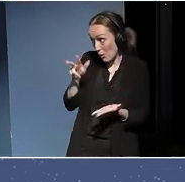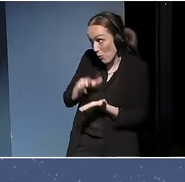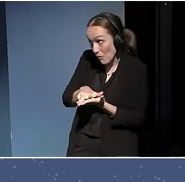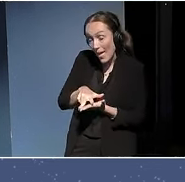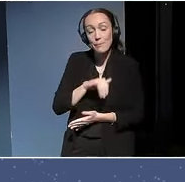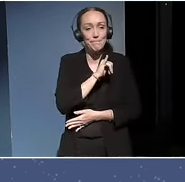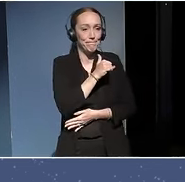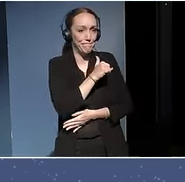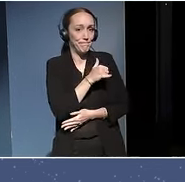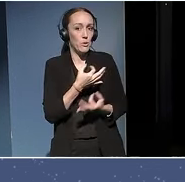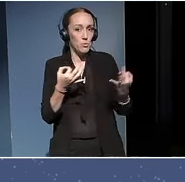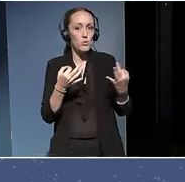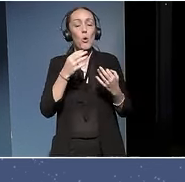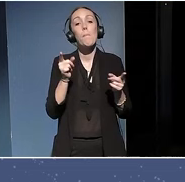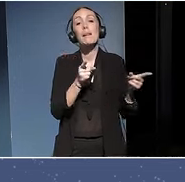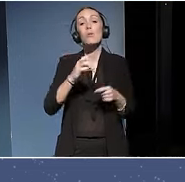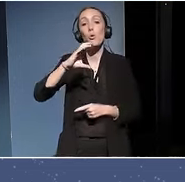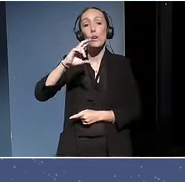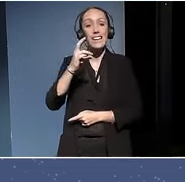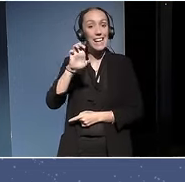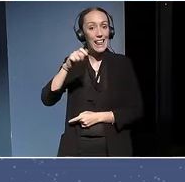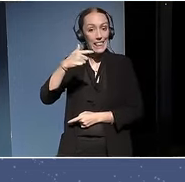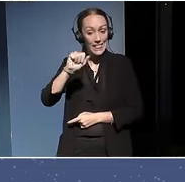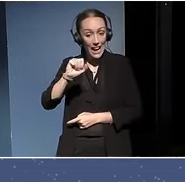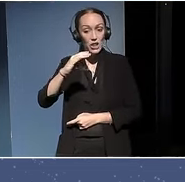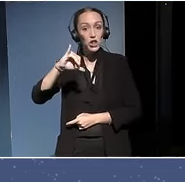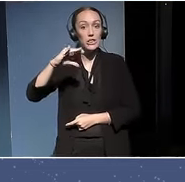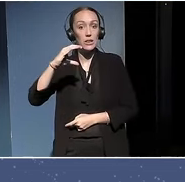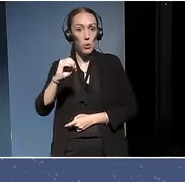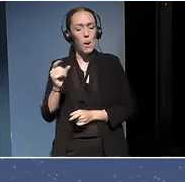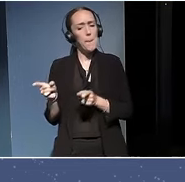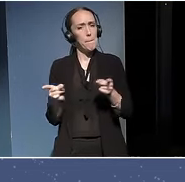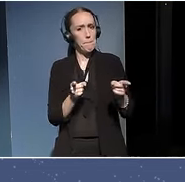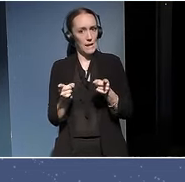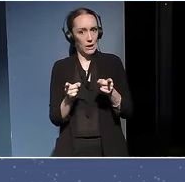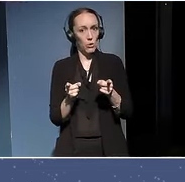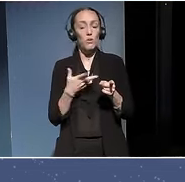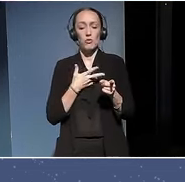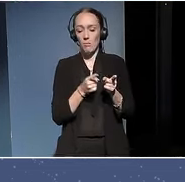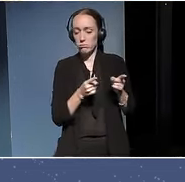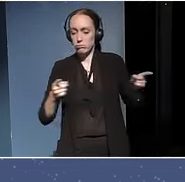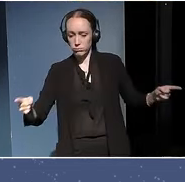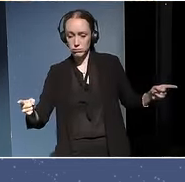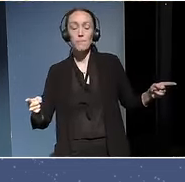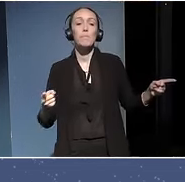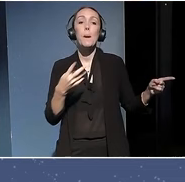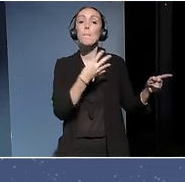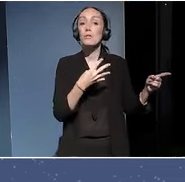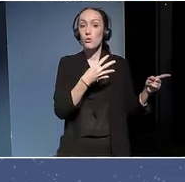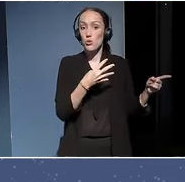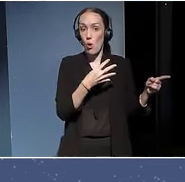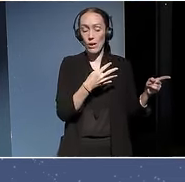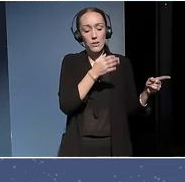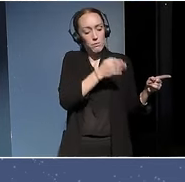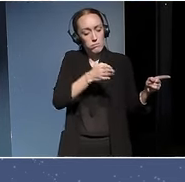così il cretacico è un periodo L'ultimo periodo dell'era mesozoica che è composta da tre periodi che è il triassico il Giurassico e il cretacico